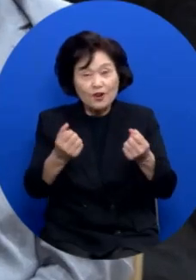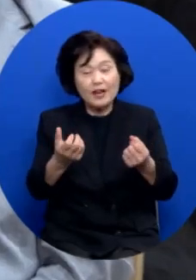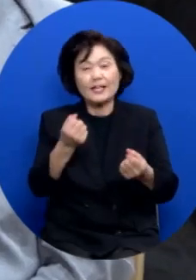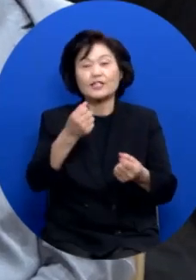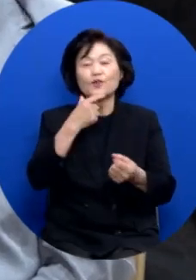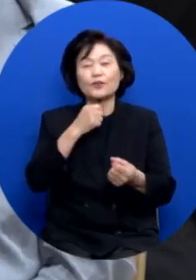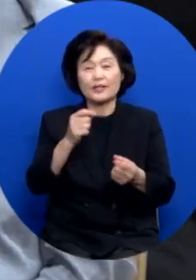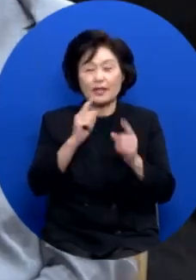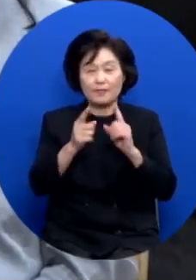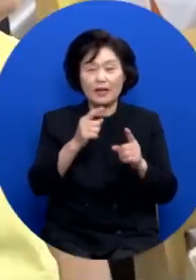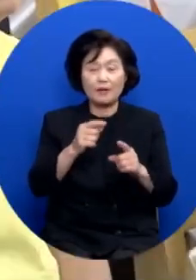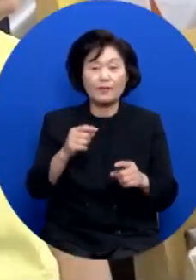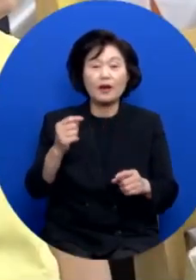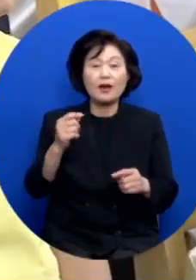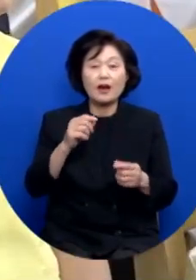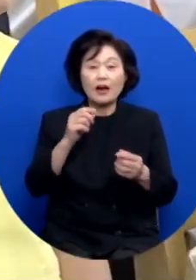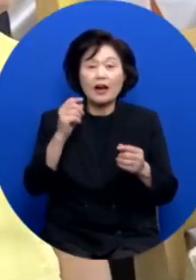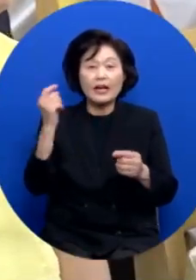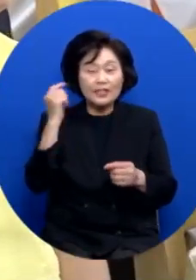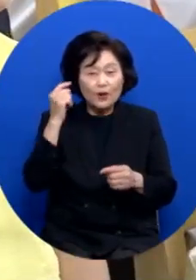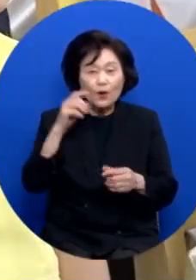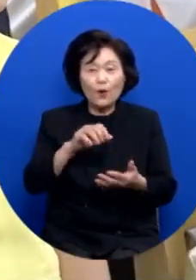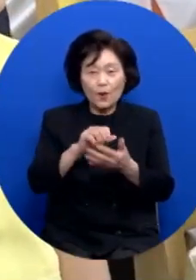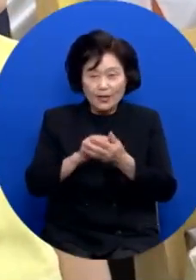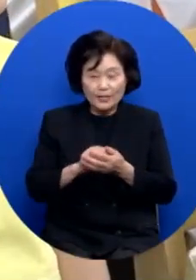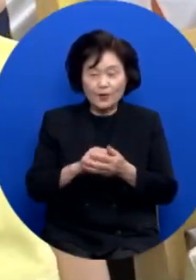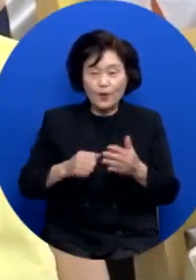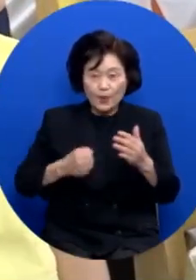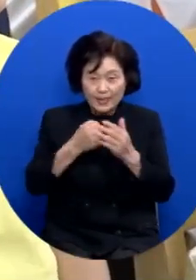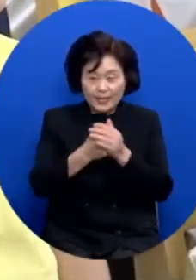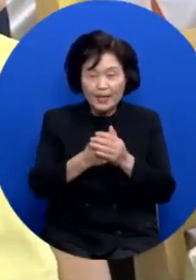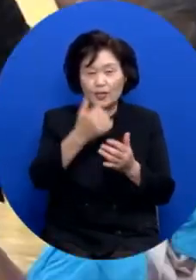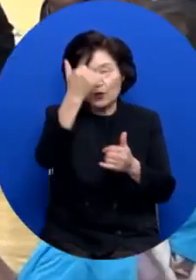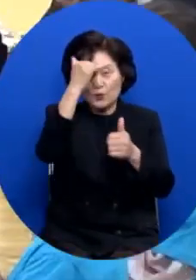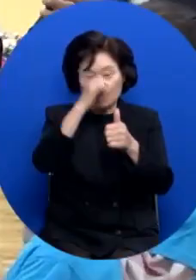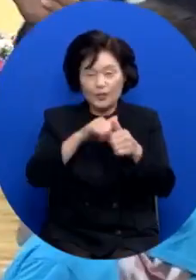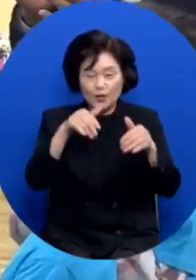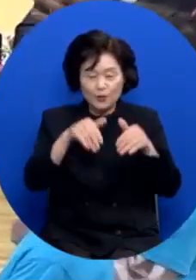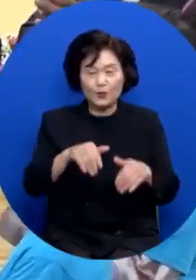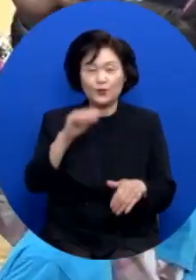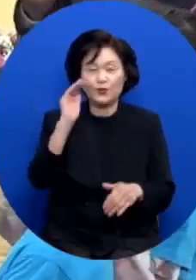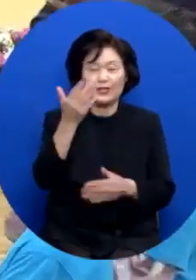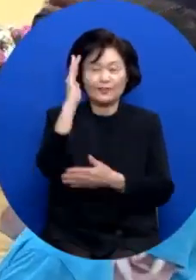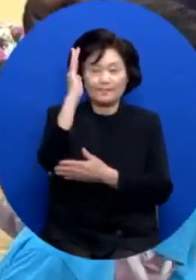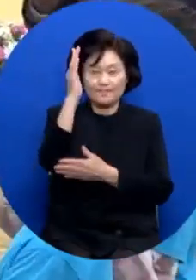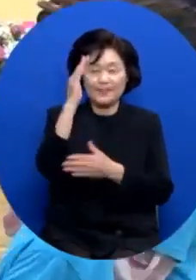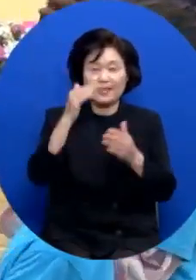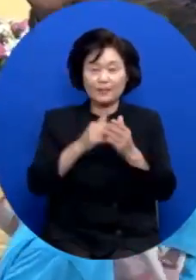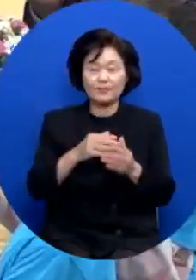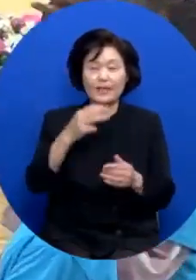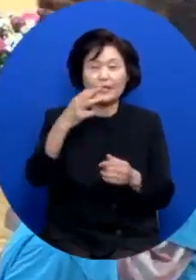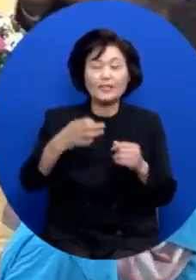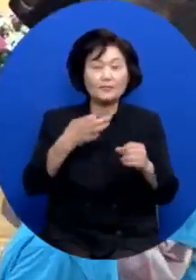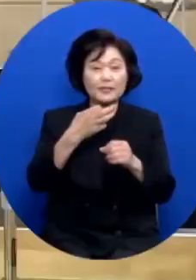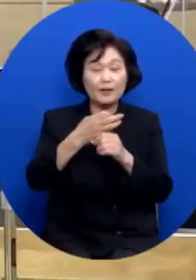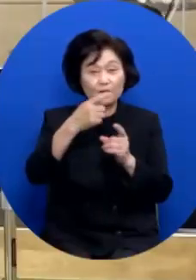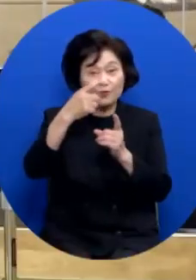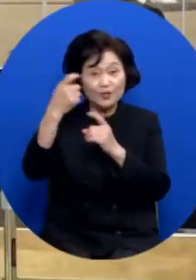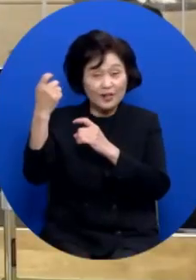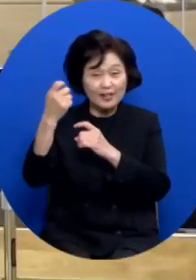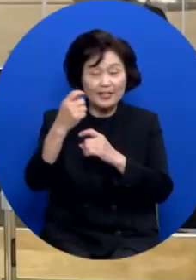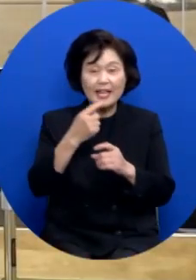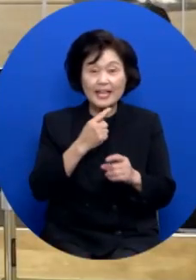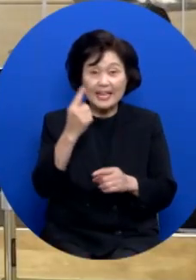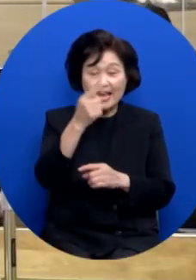바란다며 듣고 간직하고 결단하는 충성된 종이 되자고 당부했습니다. 이어 13주년 기념 케이크를